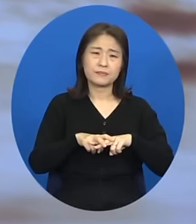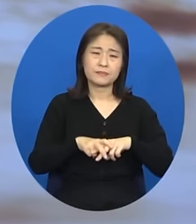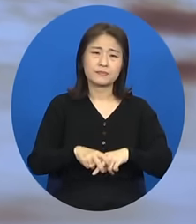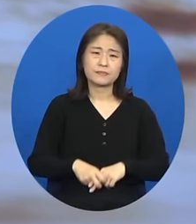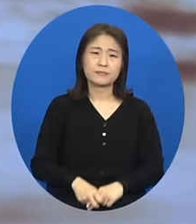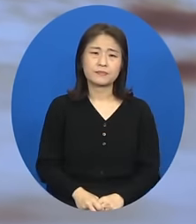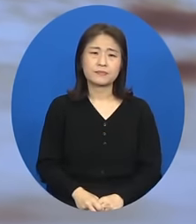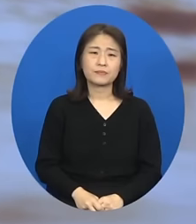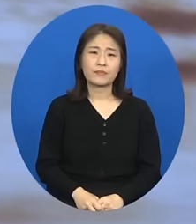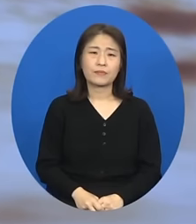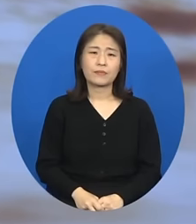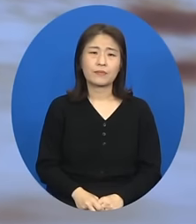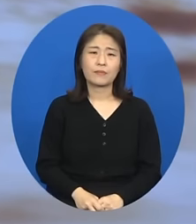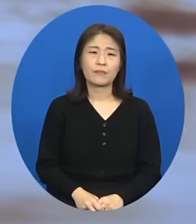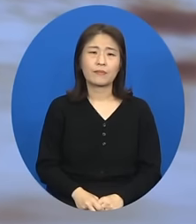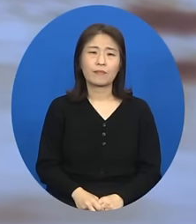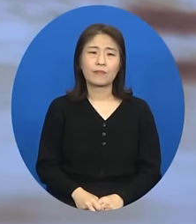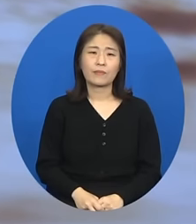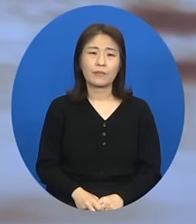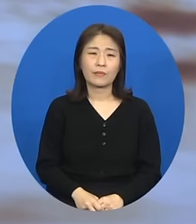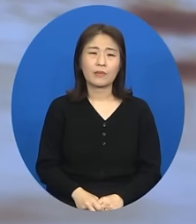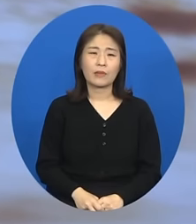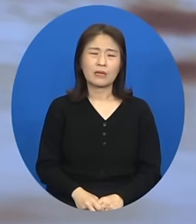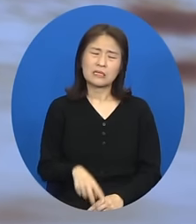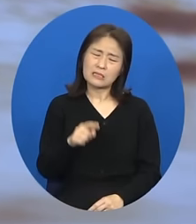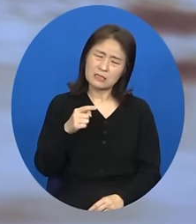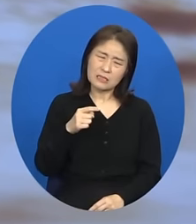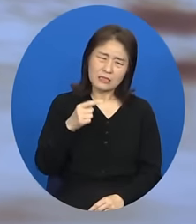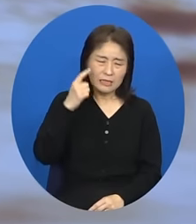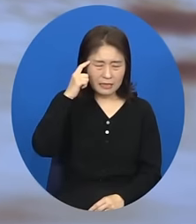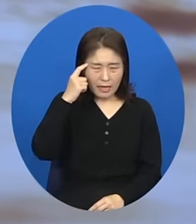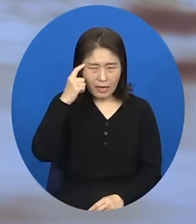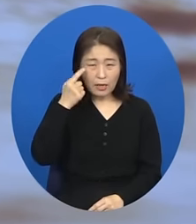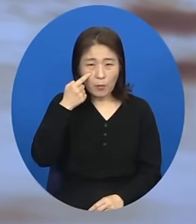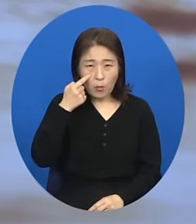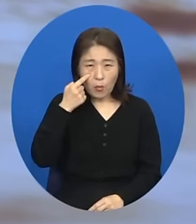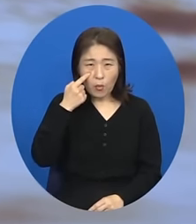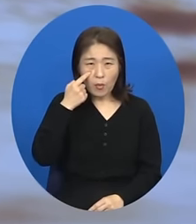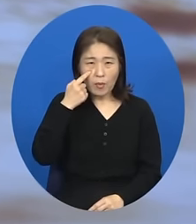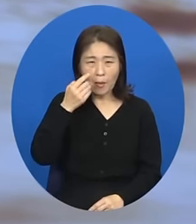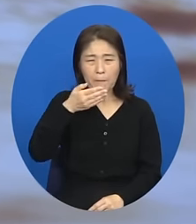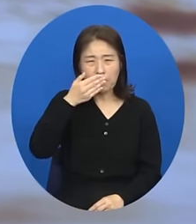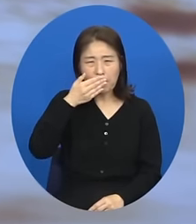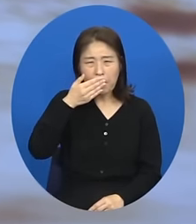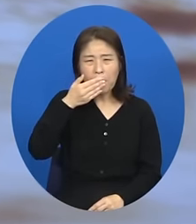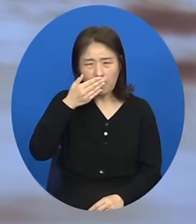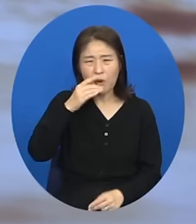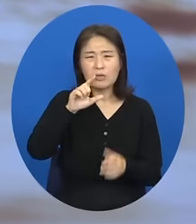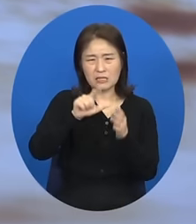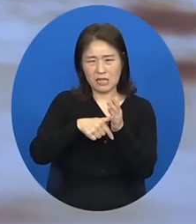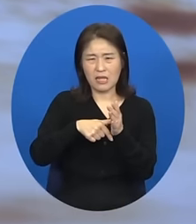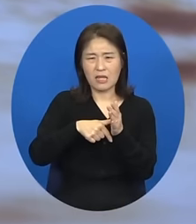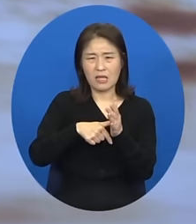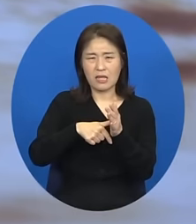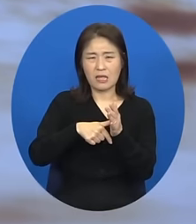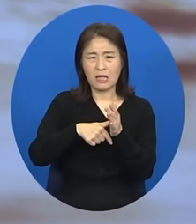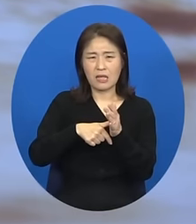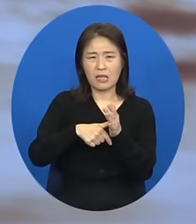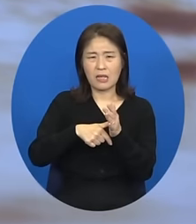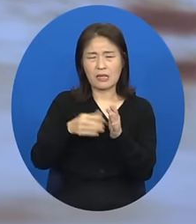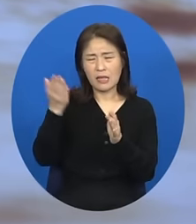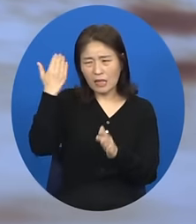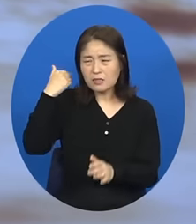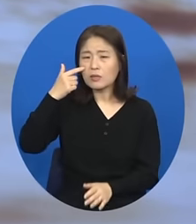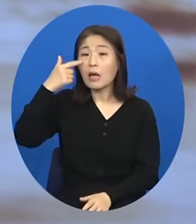생각해보면 그때도 아내에게 식사 문제로 인해 동일하게 그렇게 제가 아버지의 모습처럼 화를